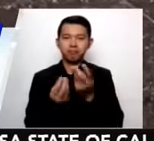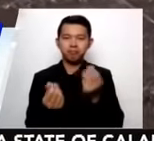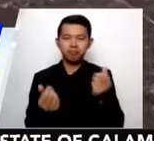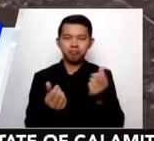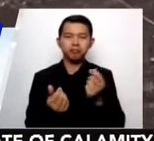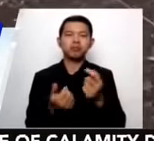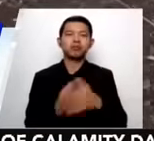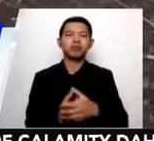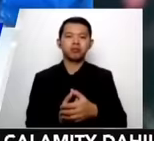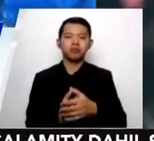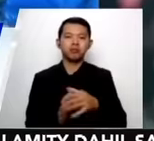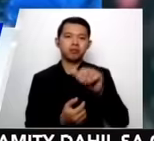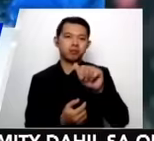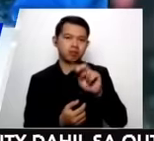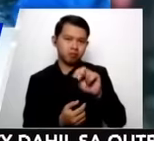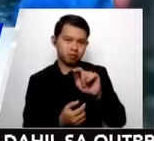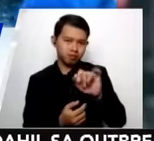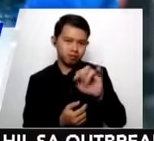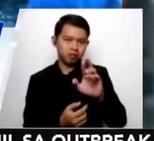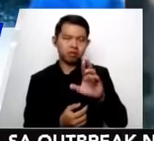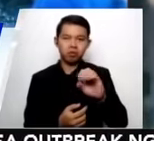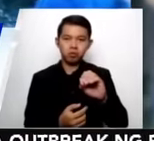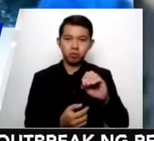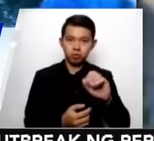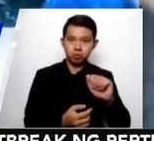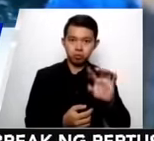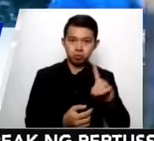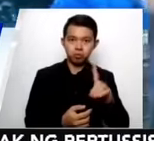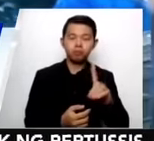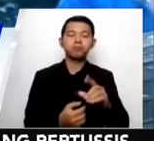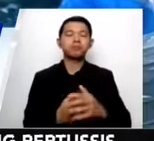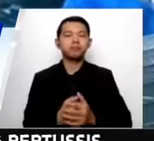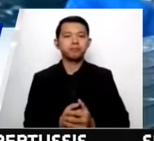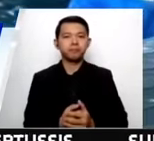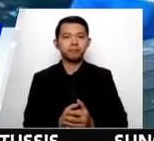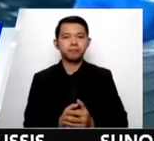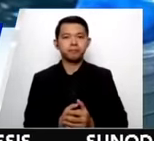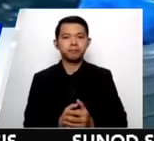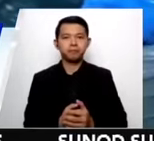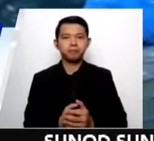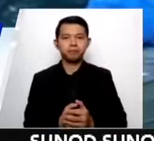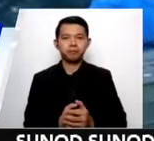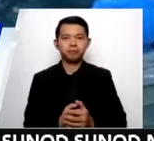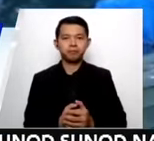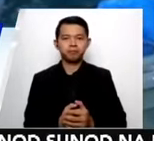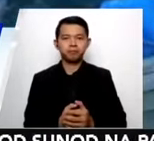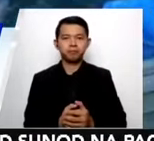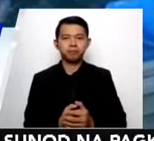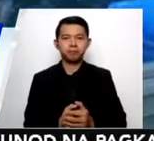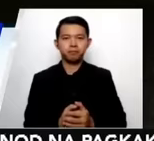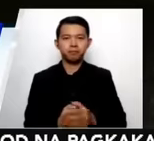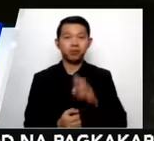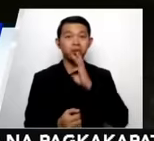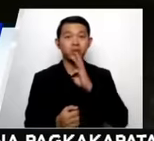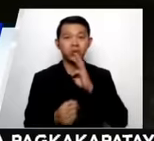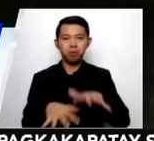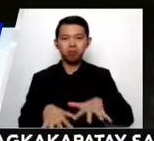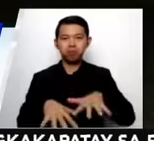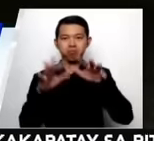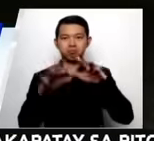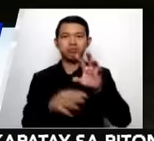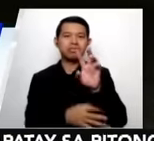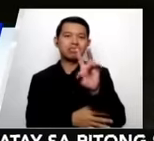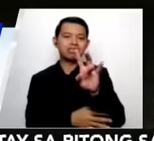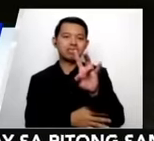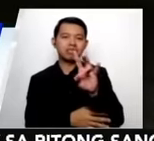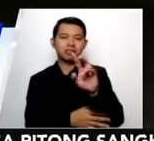anti-road obstruction. Sa ngayon, humupa na ang tubig na umabot daw ng 7 talampakan ang taas. Ipinagbawal na rin muna ang